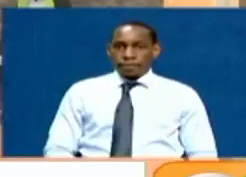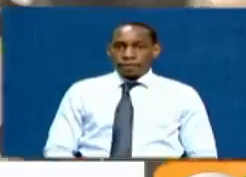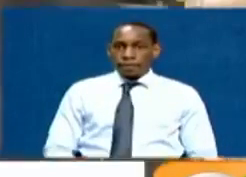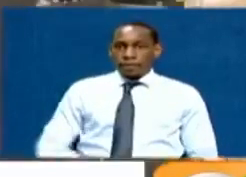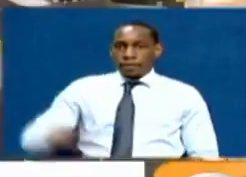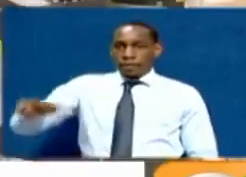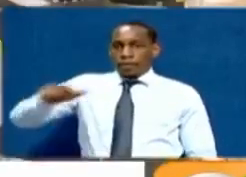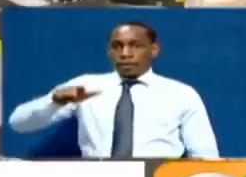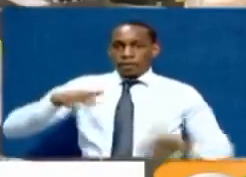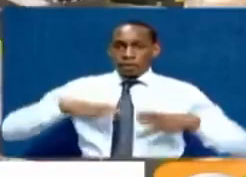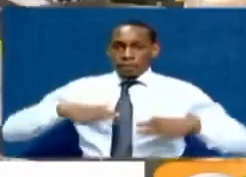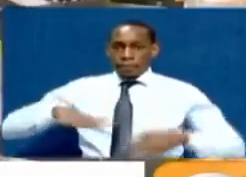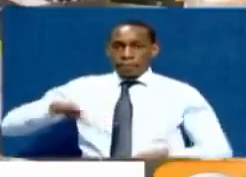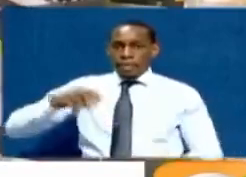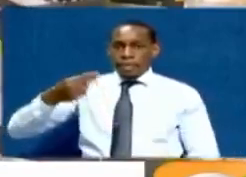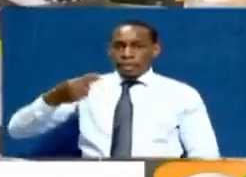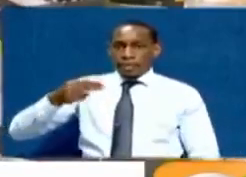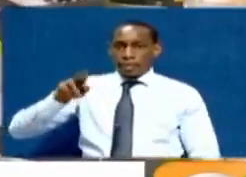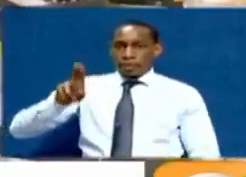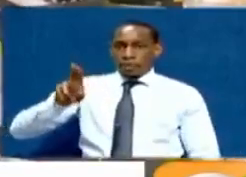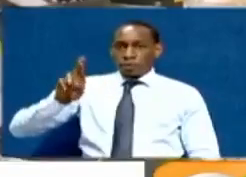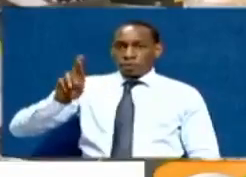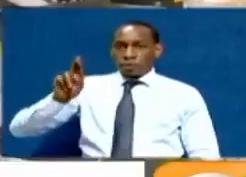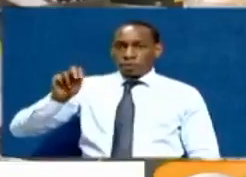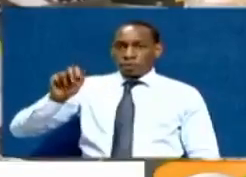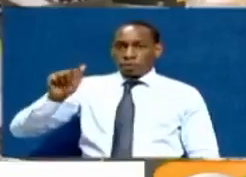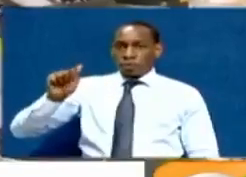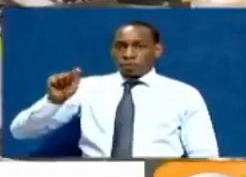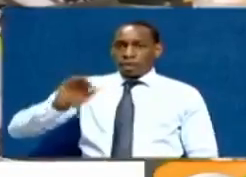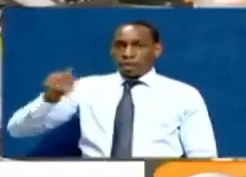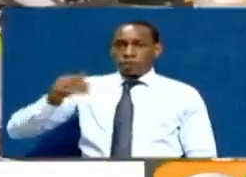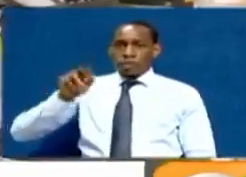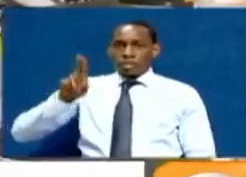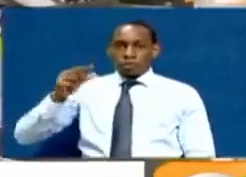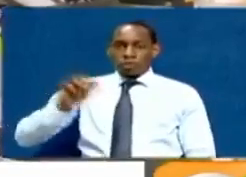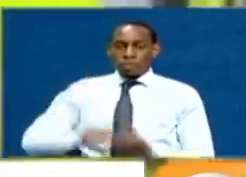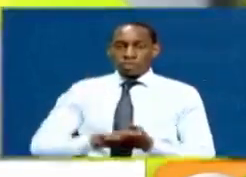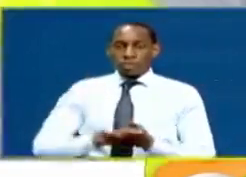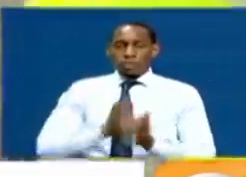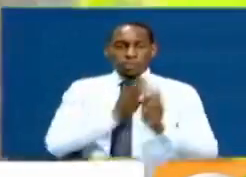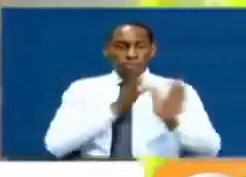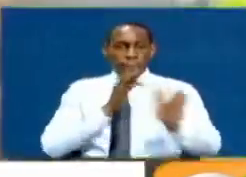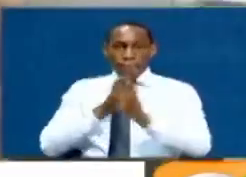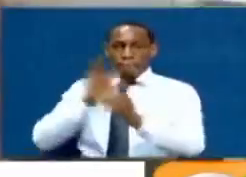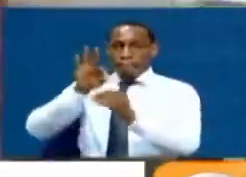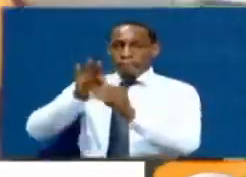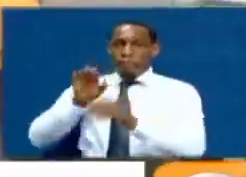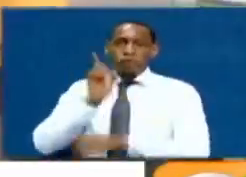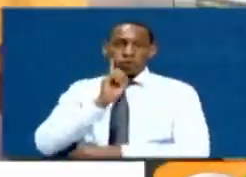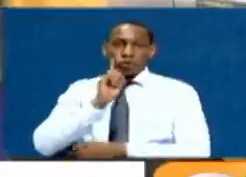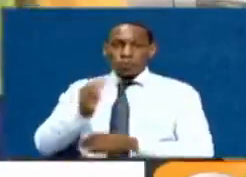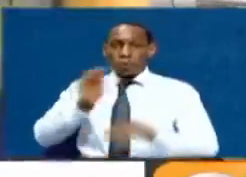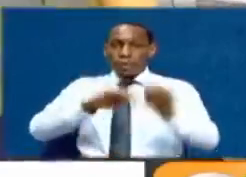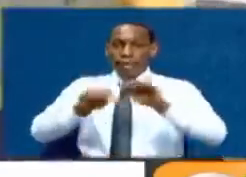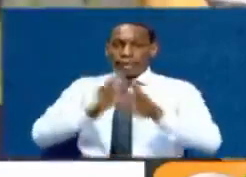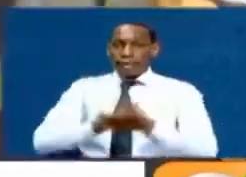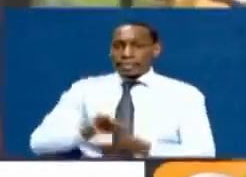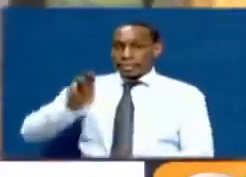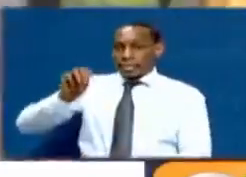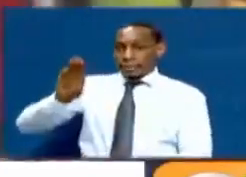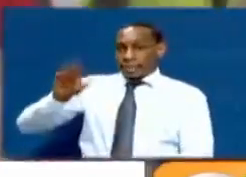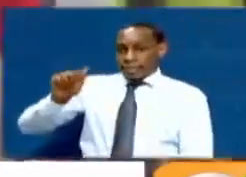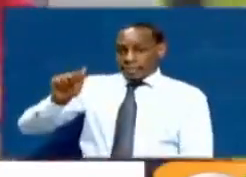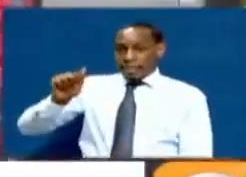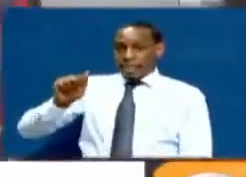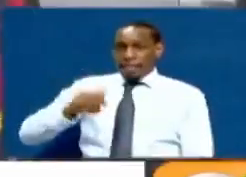Wakazi wa wadi ya Huruma katika kaunti ya Uasin Gishu vile vile wataelekea kwenye debe hapo kesho kumchagua mwakilishi